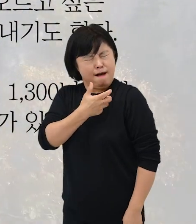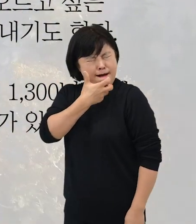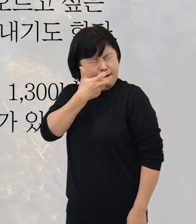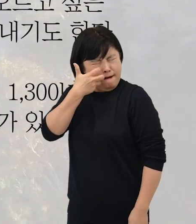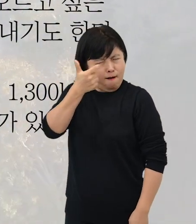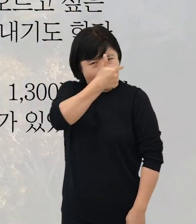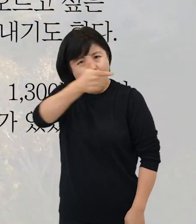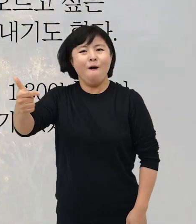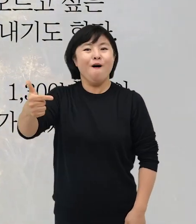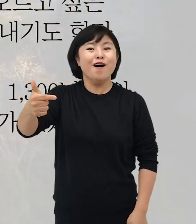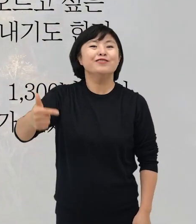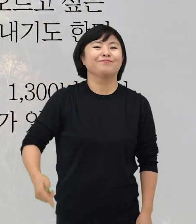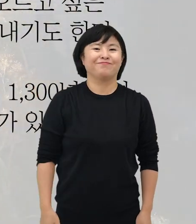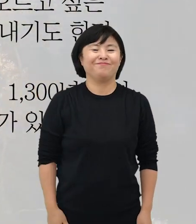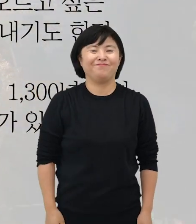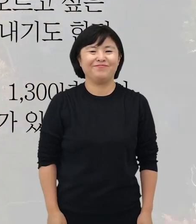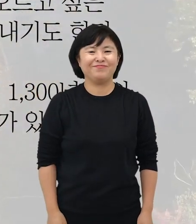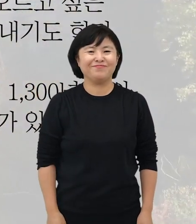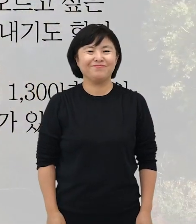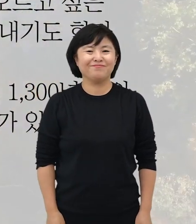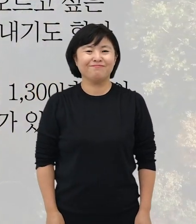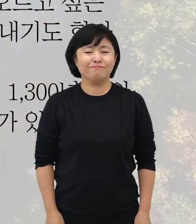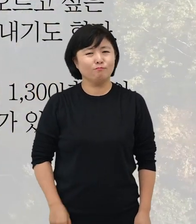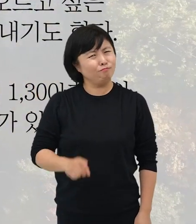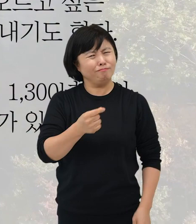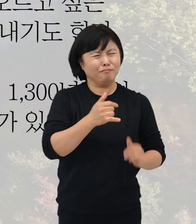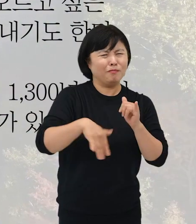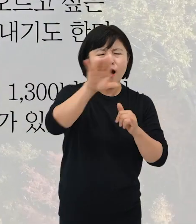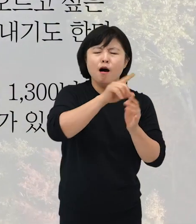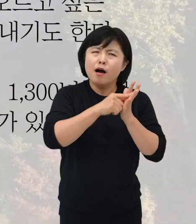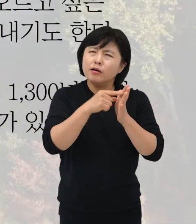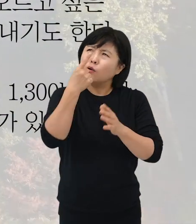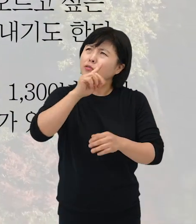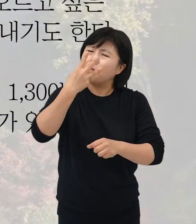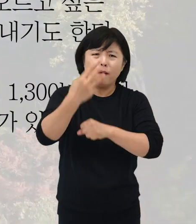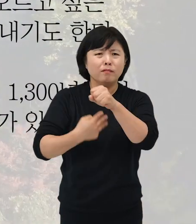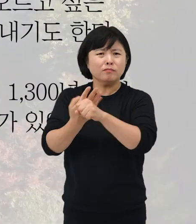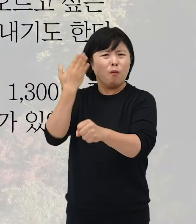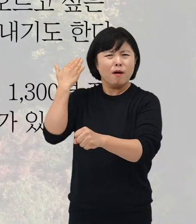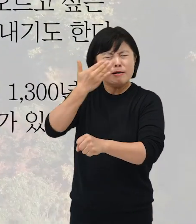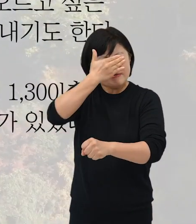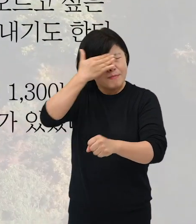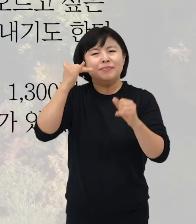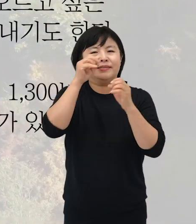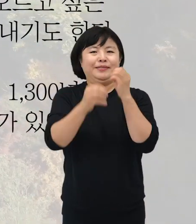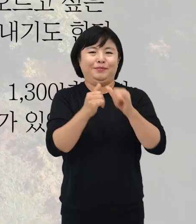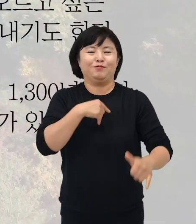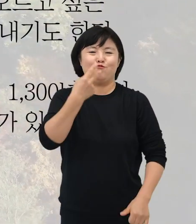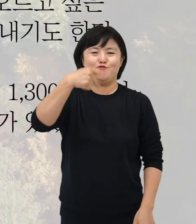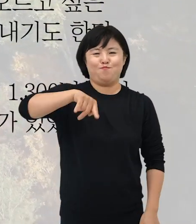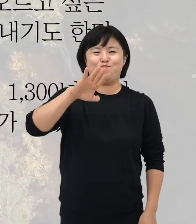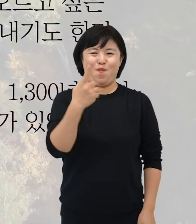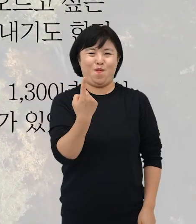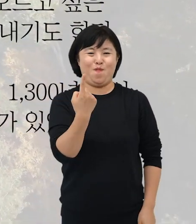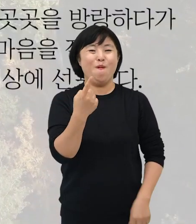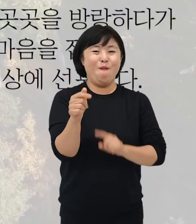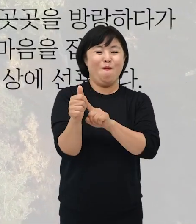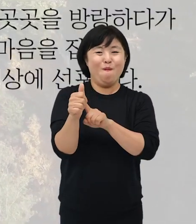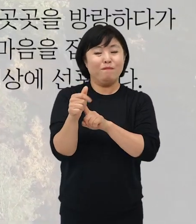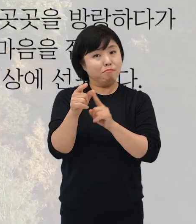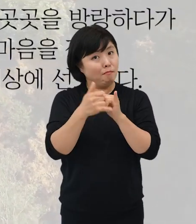싶은 꿈을 과감히 드러내기도 한다. 그런 사람들 가운데 1300년 전에 젊은 시인 두보가